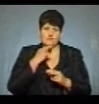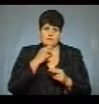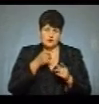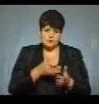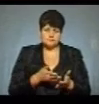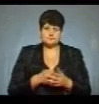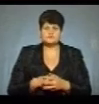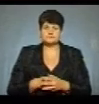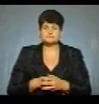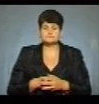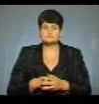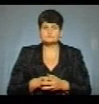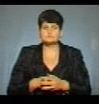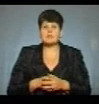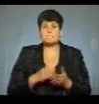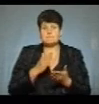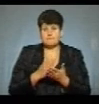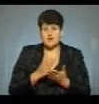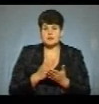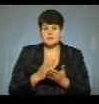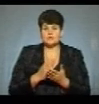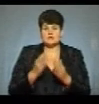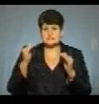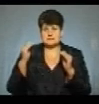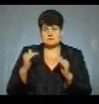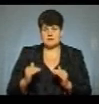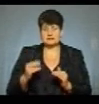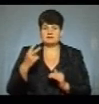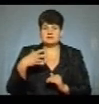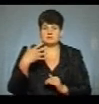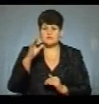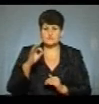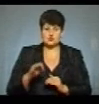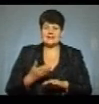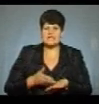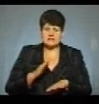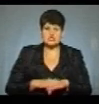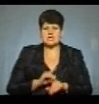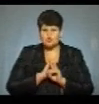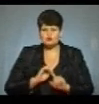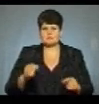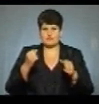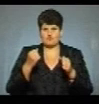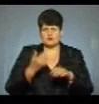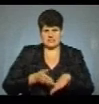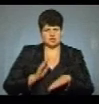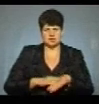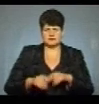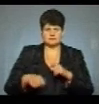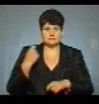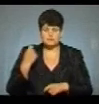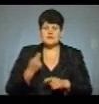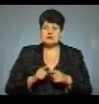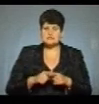увагу. І маємо спад на 25% по тяжких, особливо тяжких злочинах. Дуже важлива